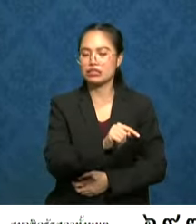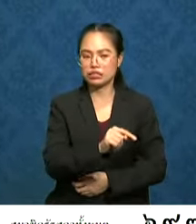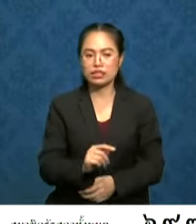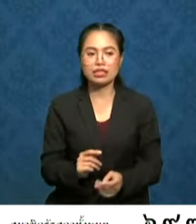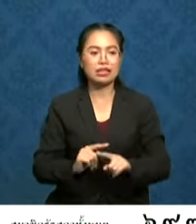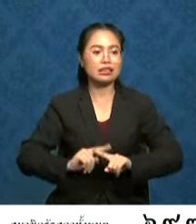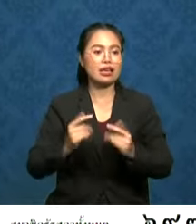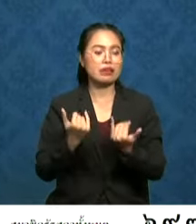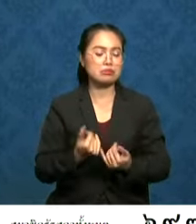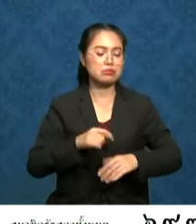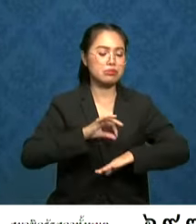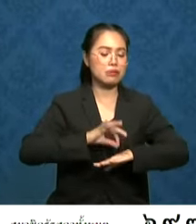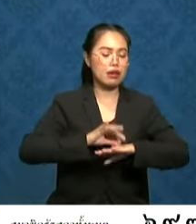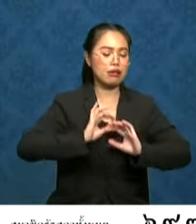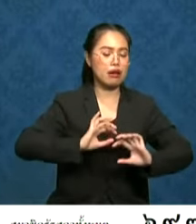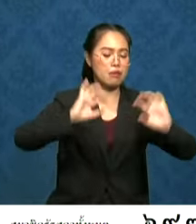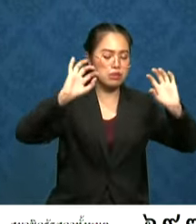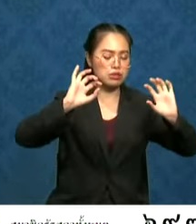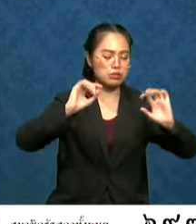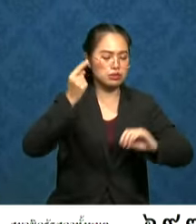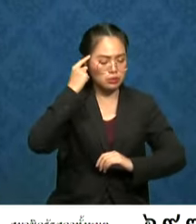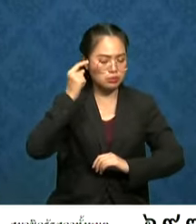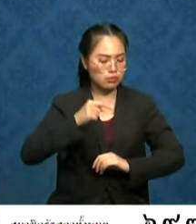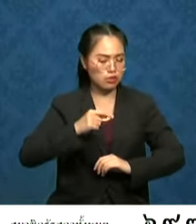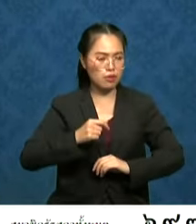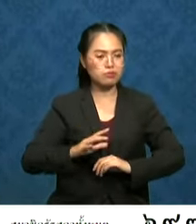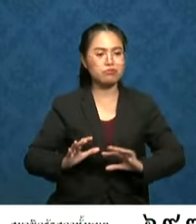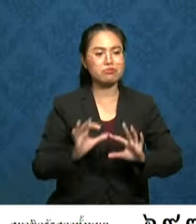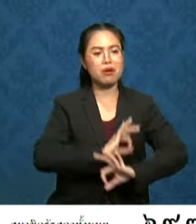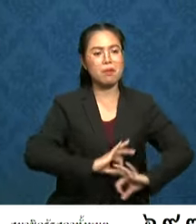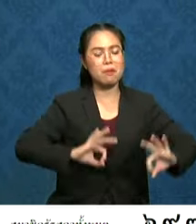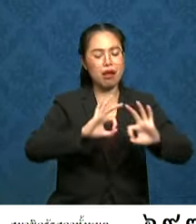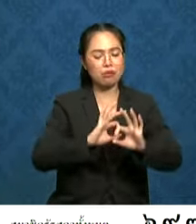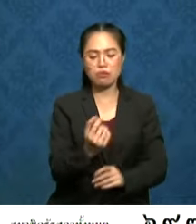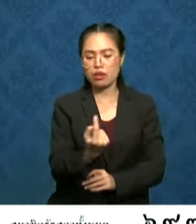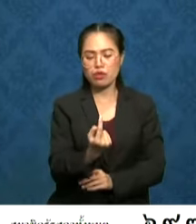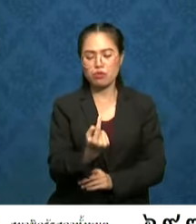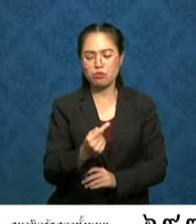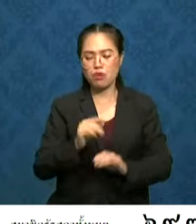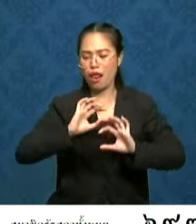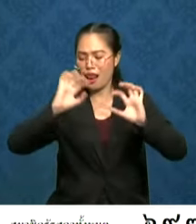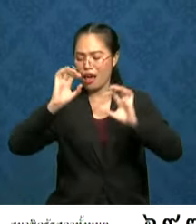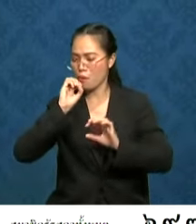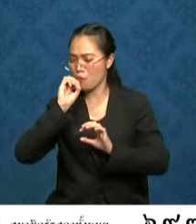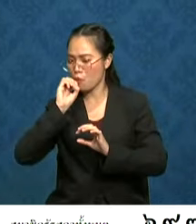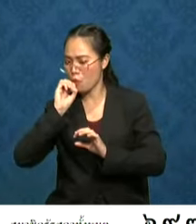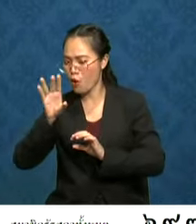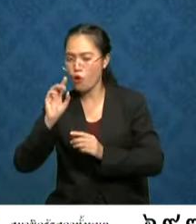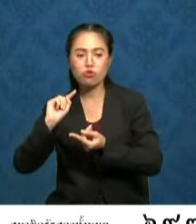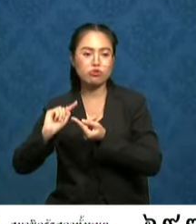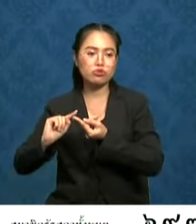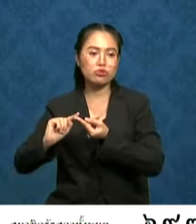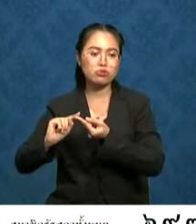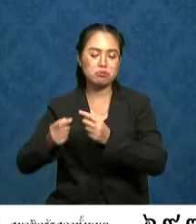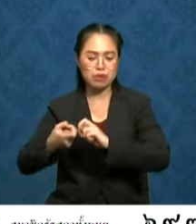ภาพทางการเมืองคือความมั่นคงของรัฐบาลแต่เพียงอย่างเดียวเท่านั้นรัฐบาลไม่ได้พูดถึงช้างตัวใหญ่ที่อยู่